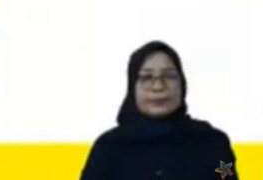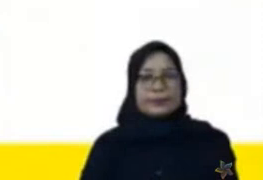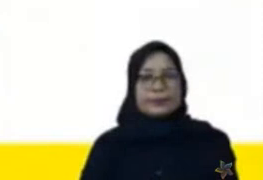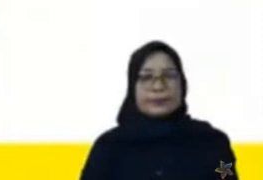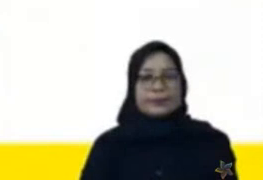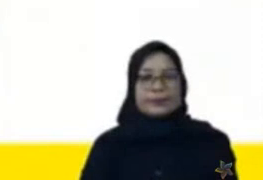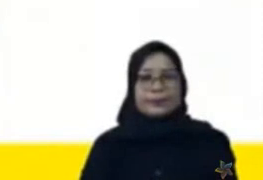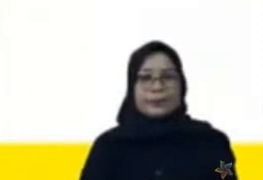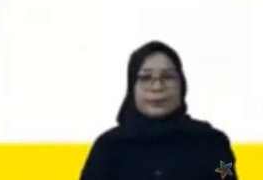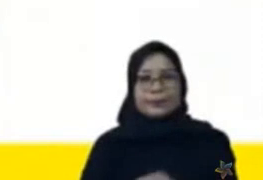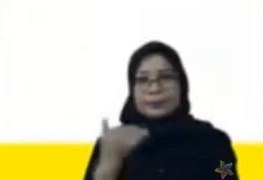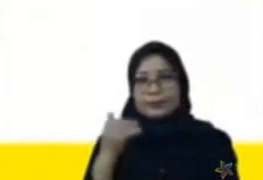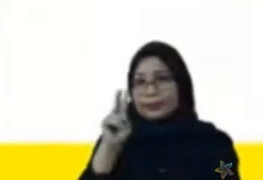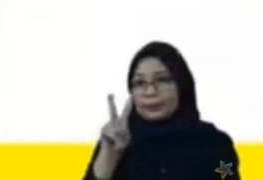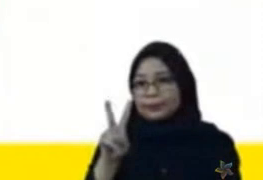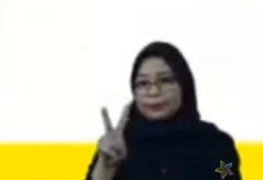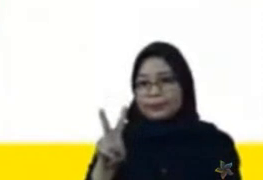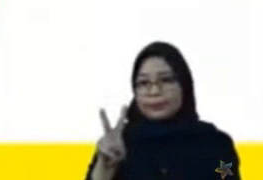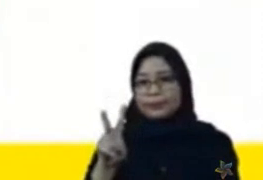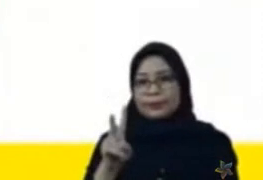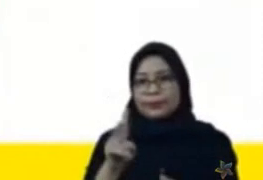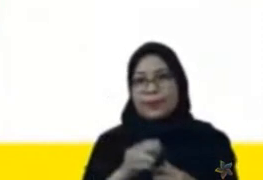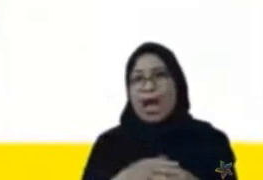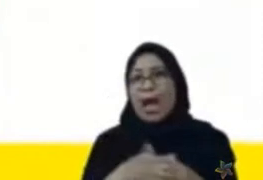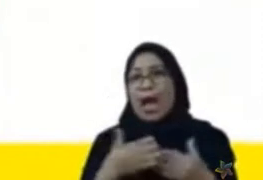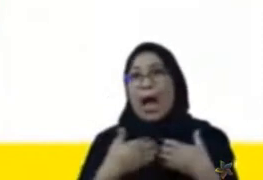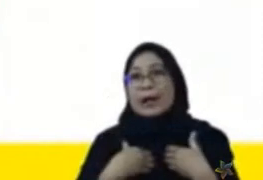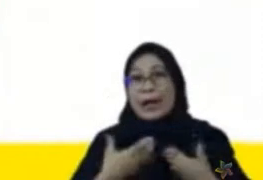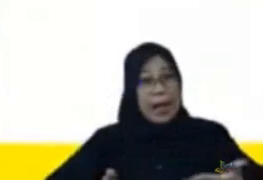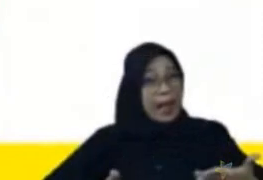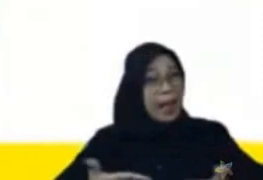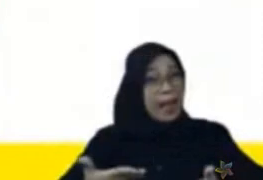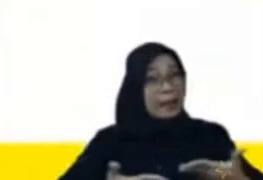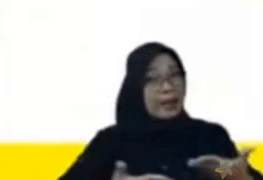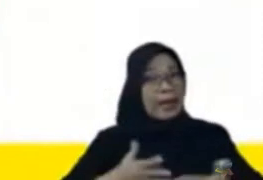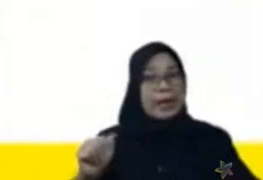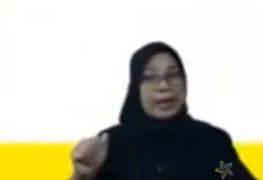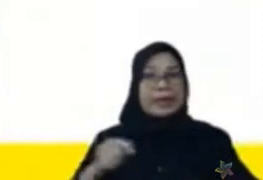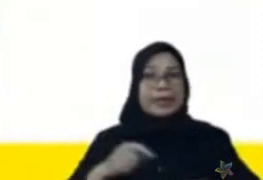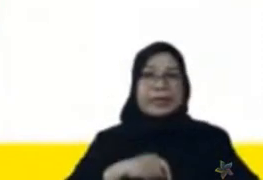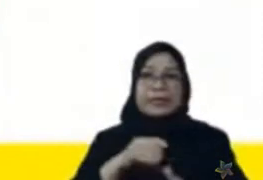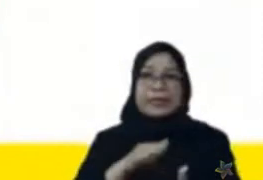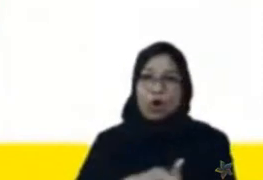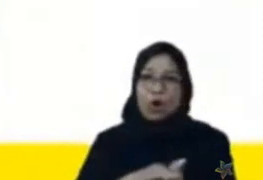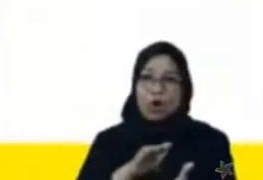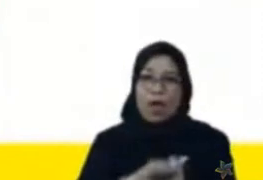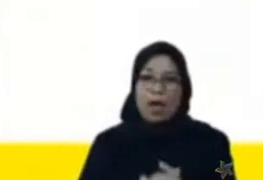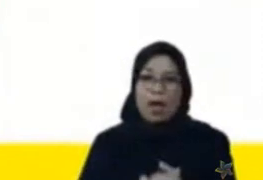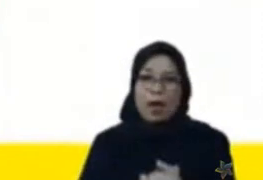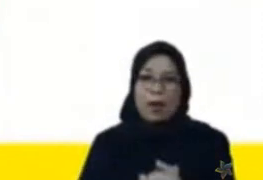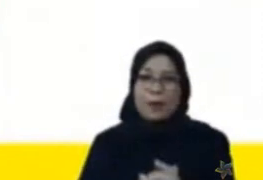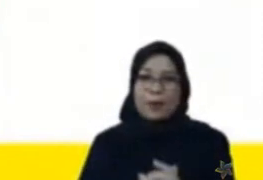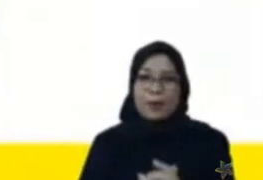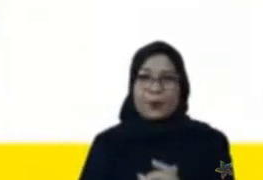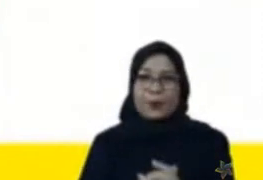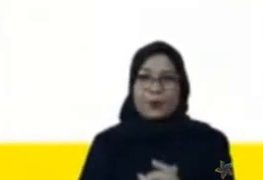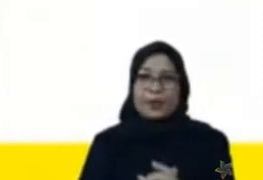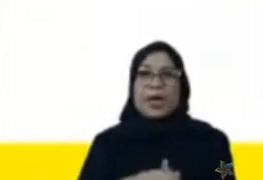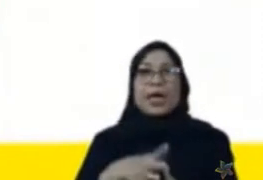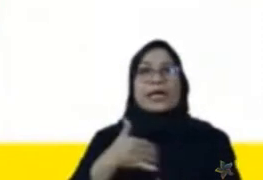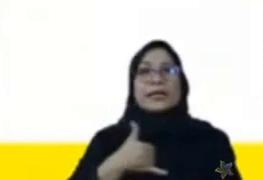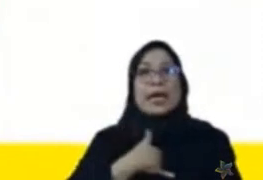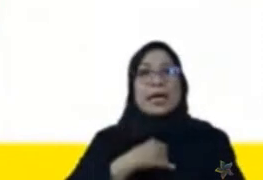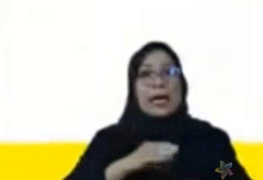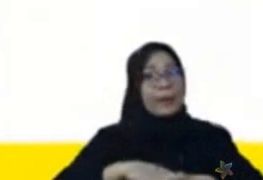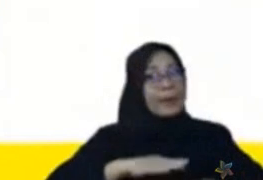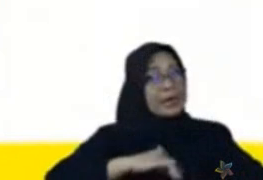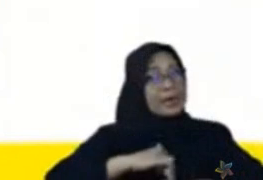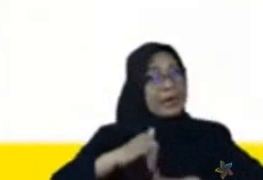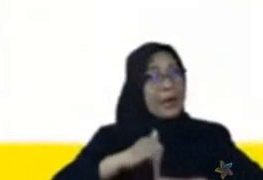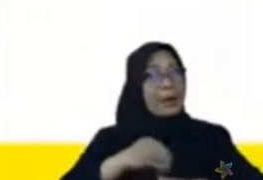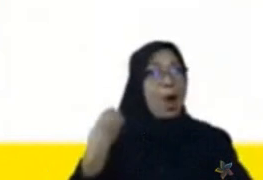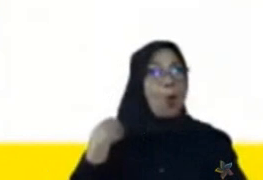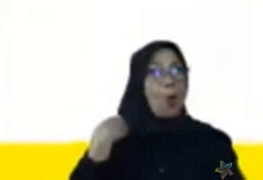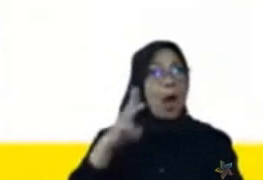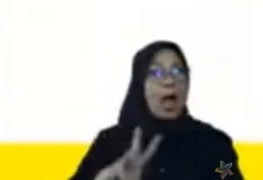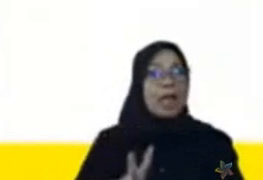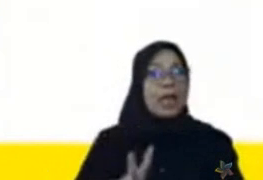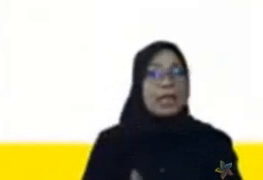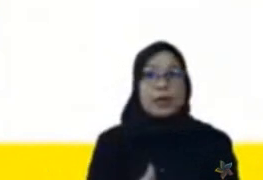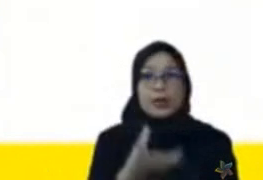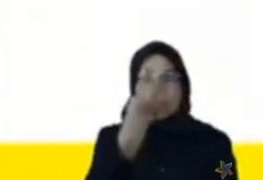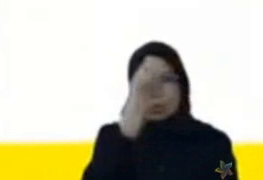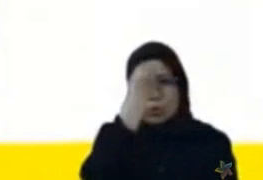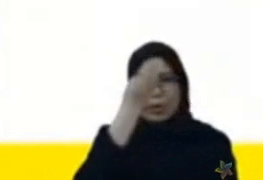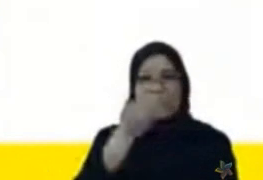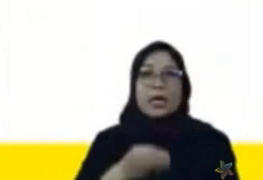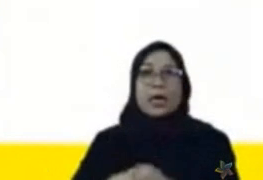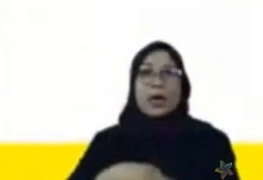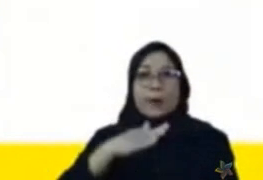Yang kedua, ini juga terdapat layanan di sekolah. Jadi layanan di sekolah itu saya bersama wali murid tumbas terkait